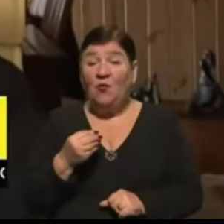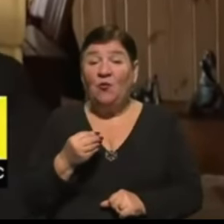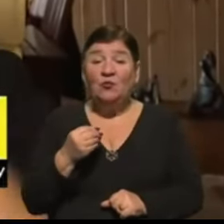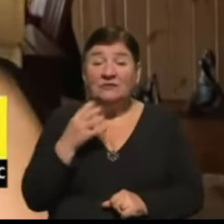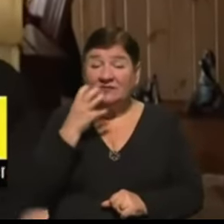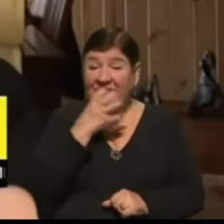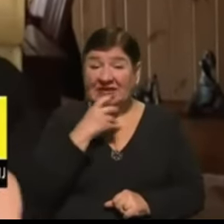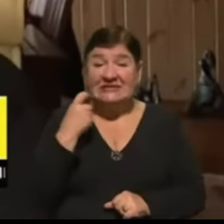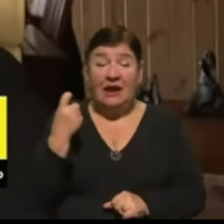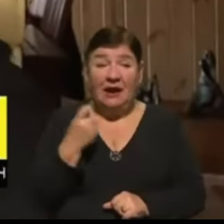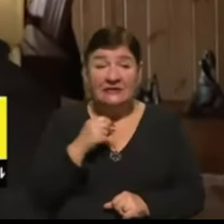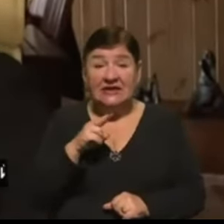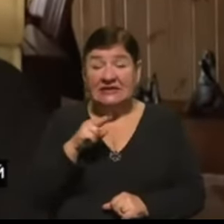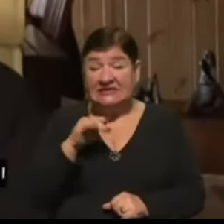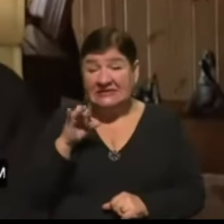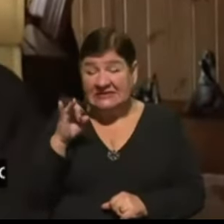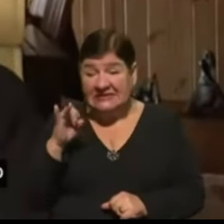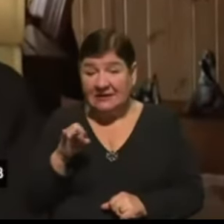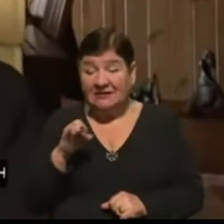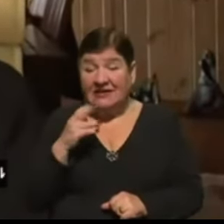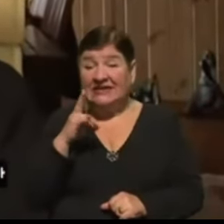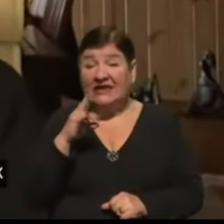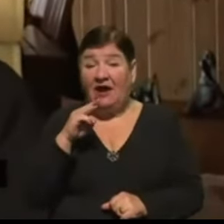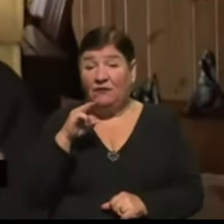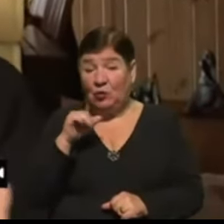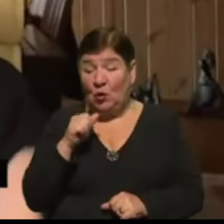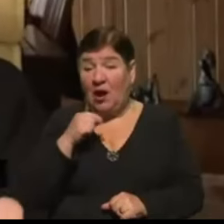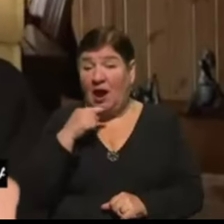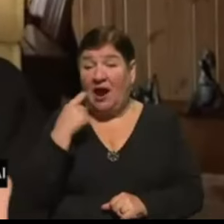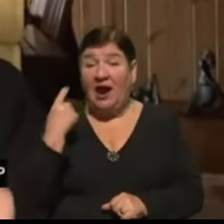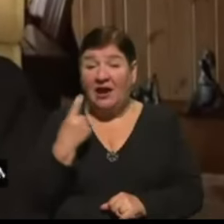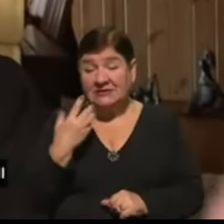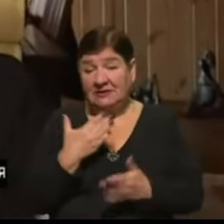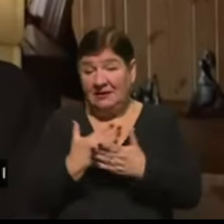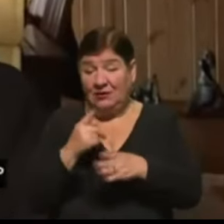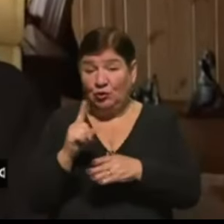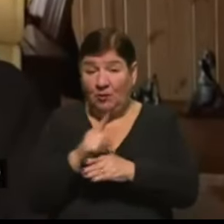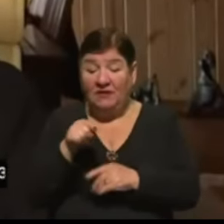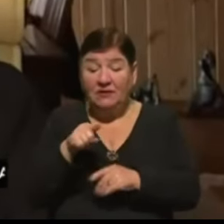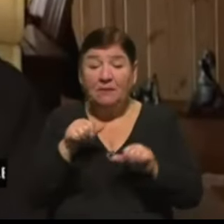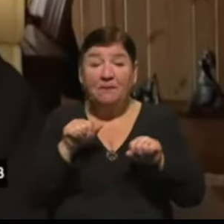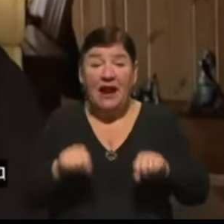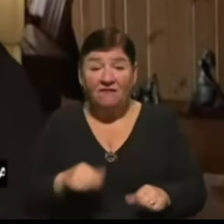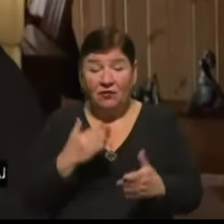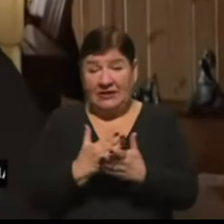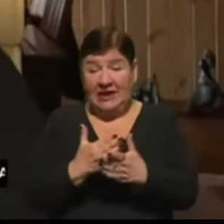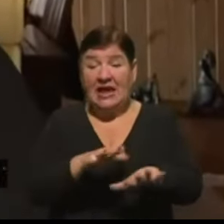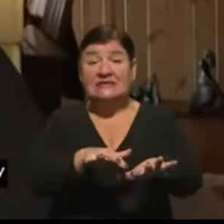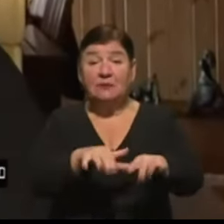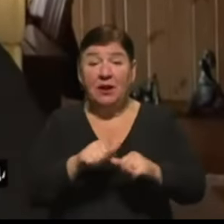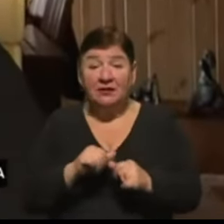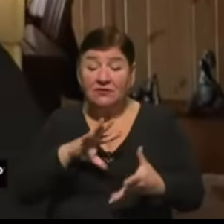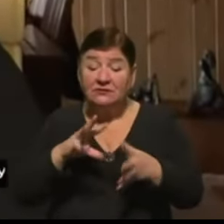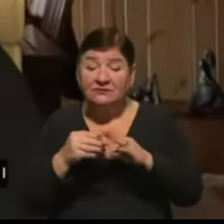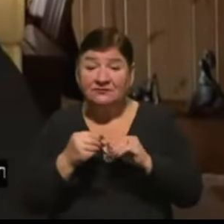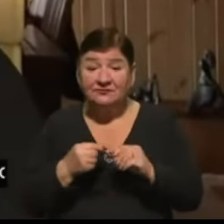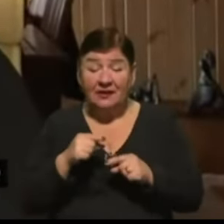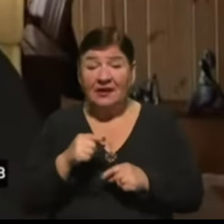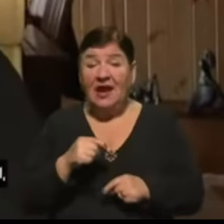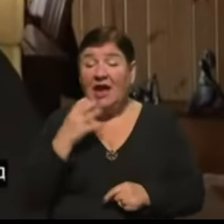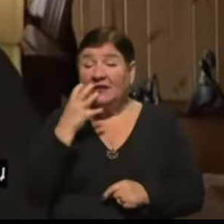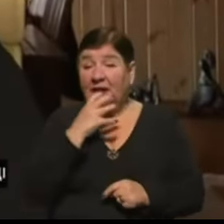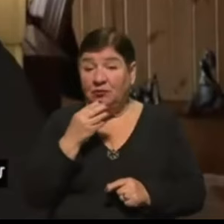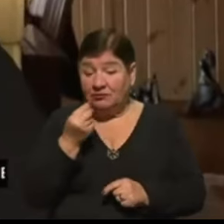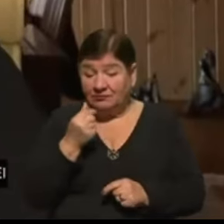газ. От ці гроші, що йдуть, НАК «Нафтогаз», там є такі норми постанов і законів, він має право забрати. В результаті у теплокомуненерго не